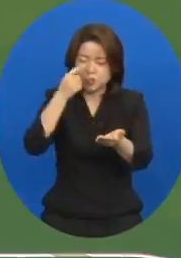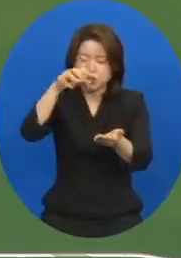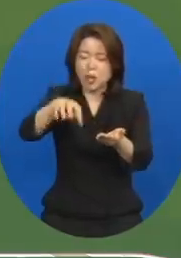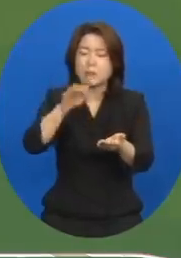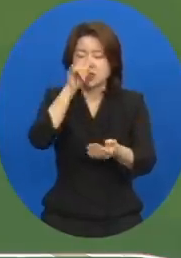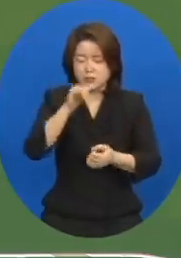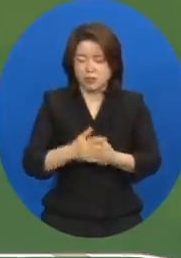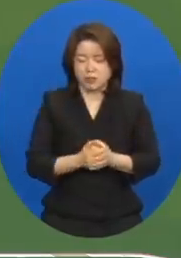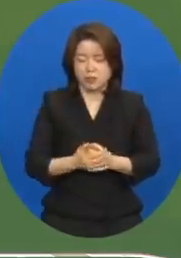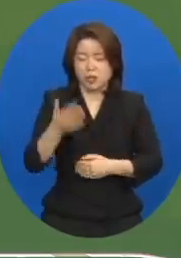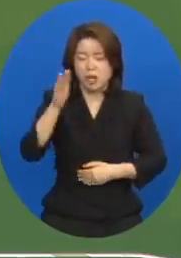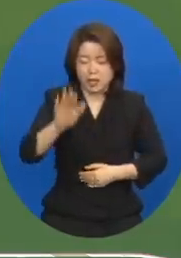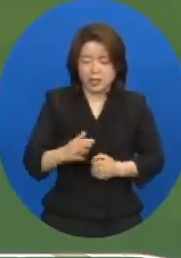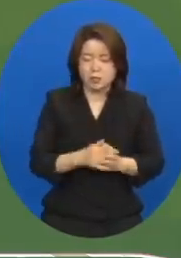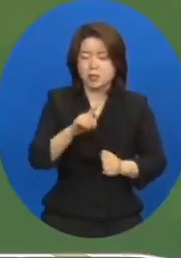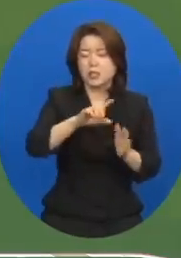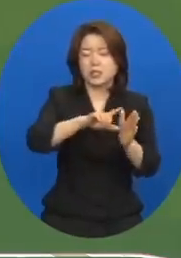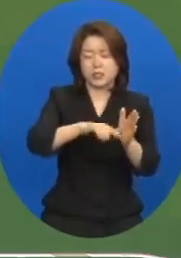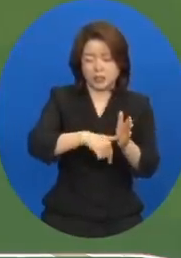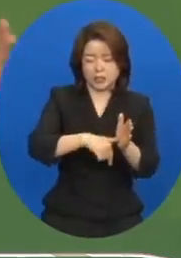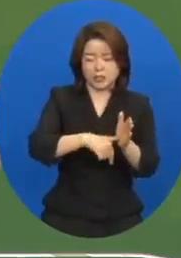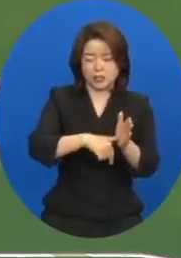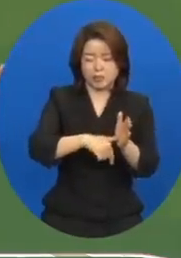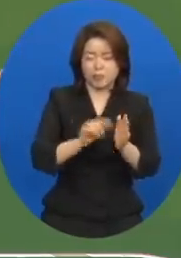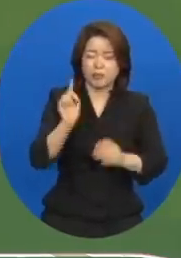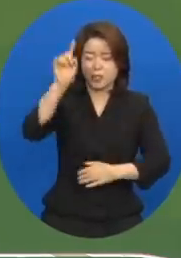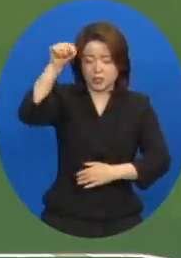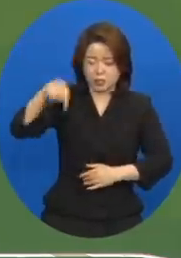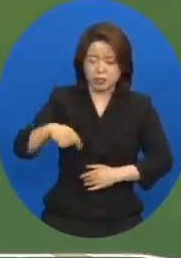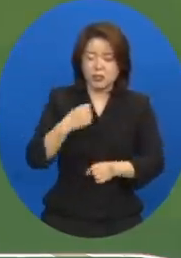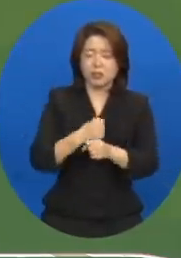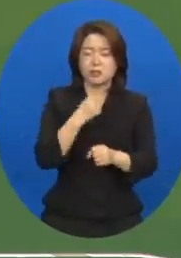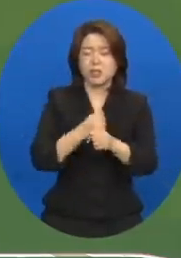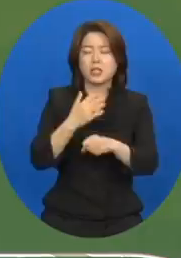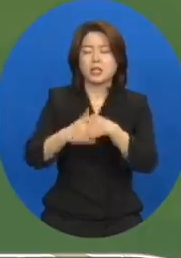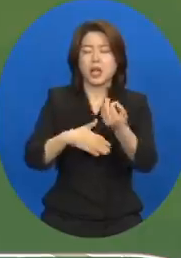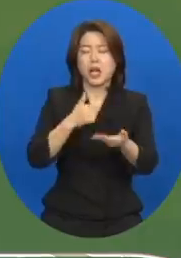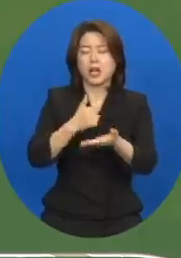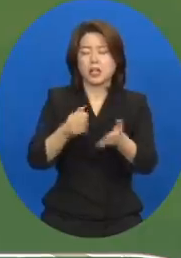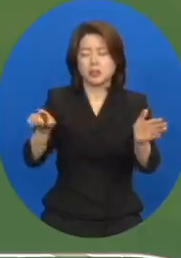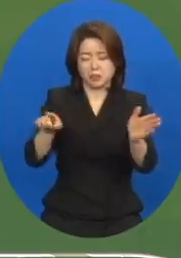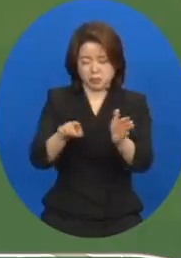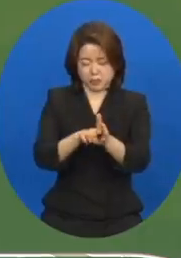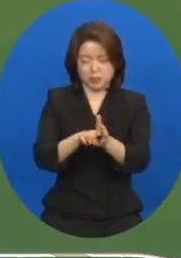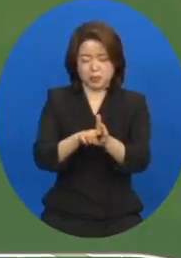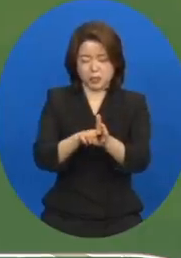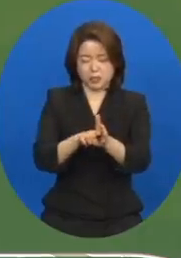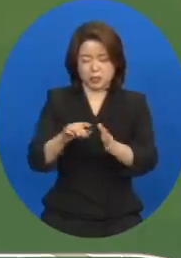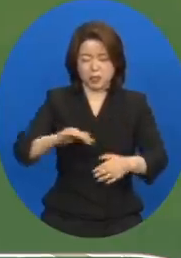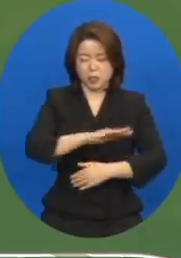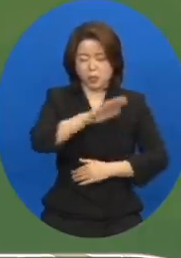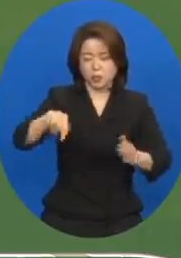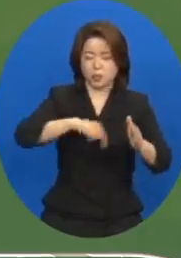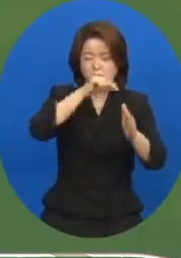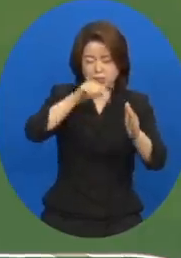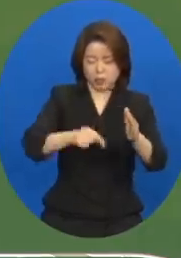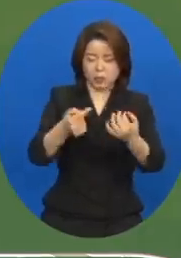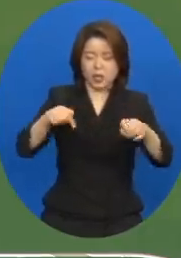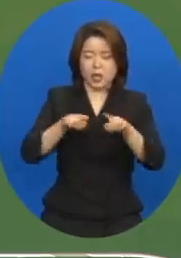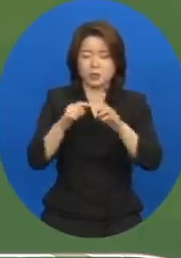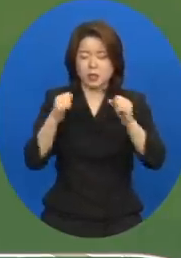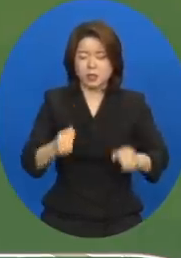그러나 이 시간 천지를 지으신 하나님을 믿습니다. 우리 가운데 함께 하시는